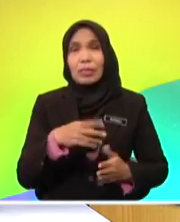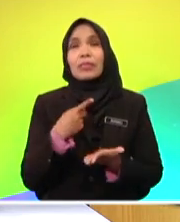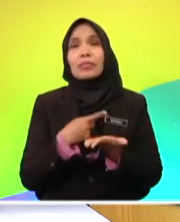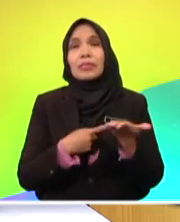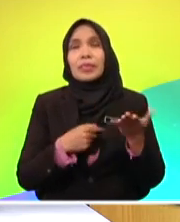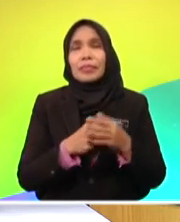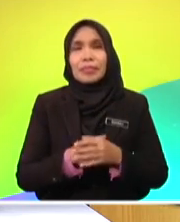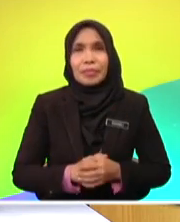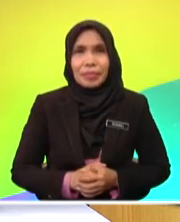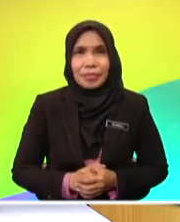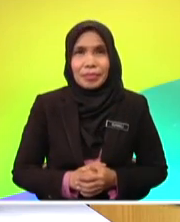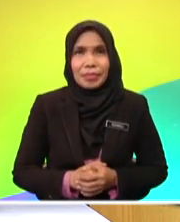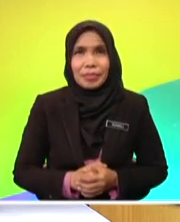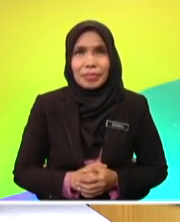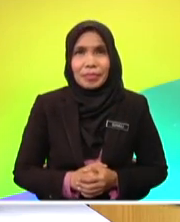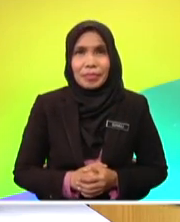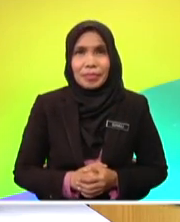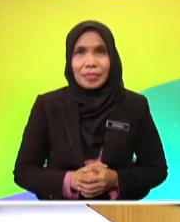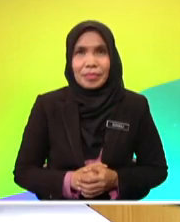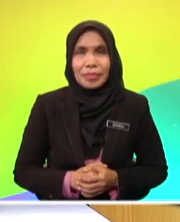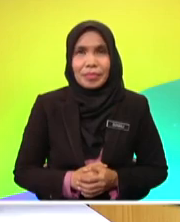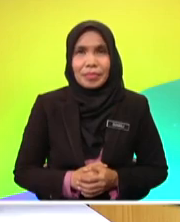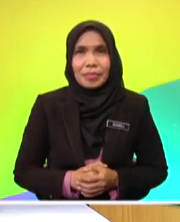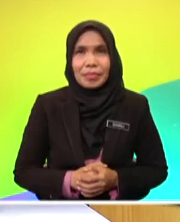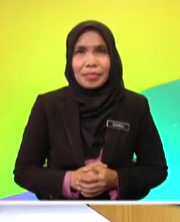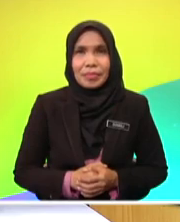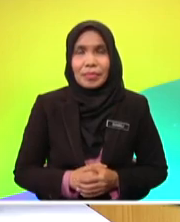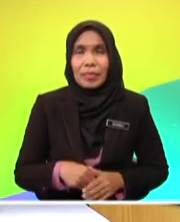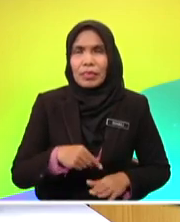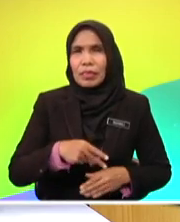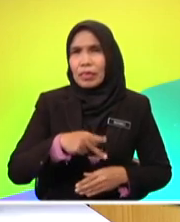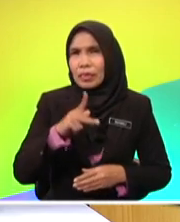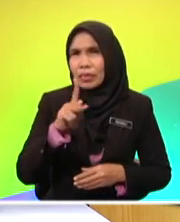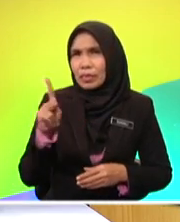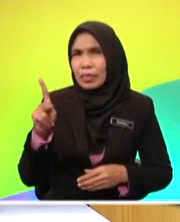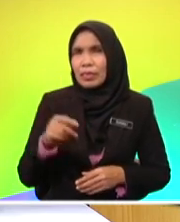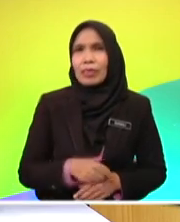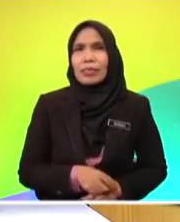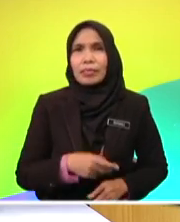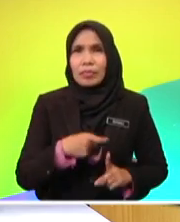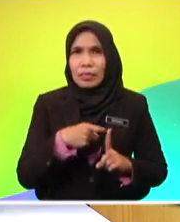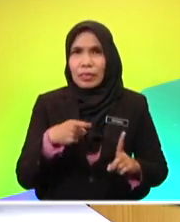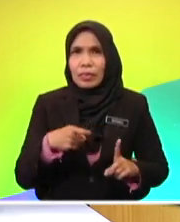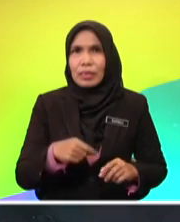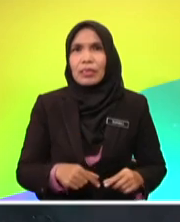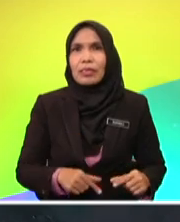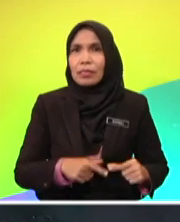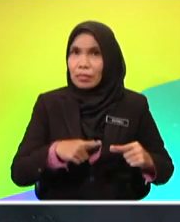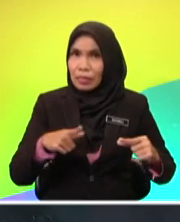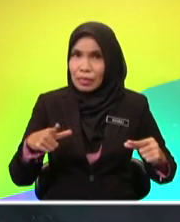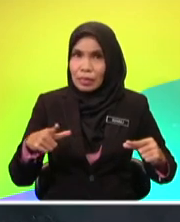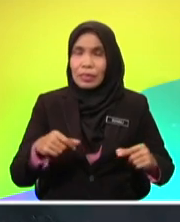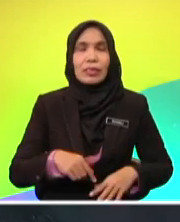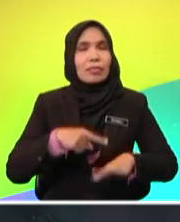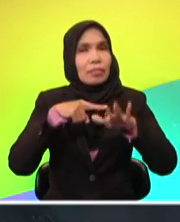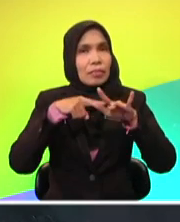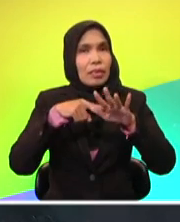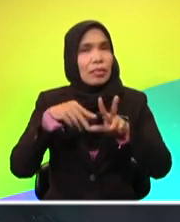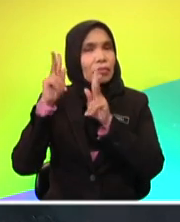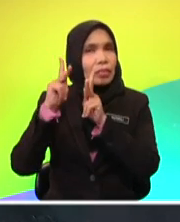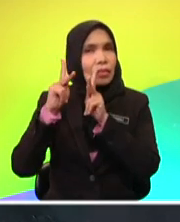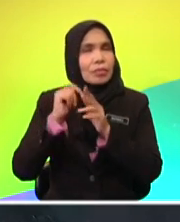Benda ini dihasilkan dari lidi daun kelapa. Tadi cikgu ada pegang kan?